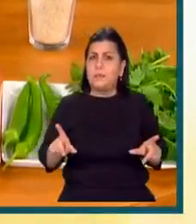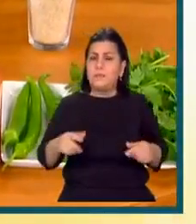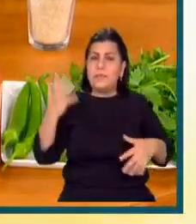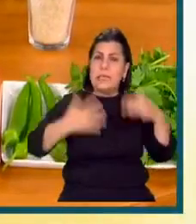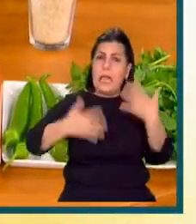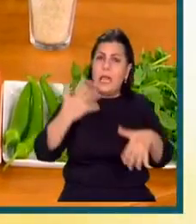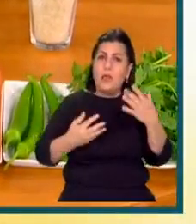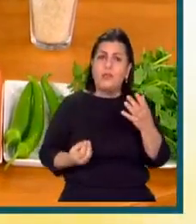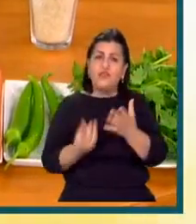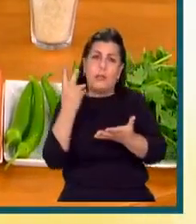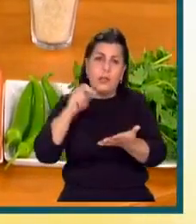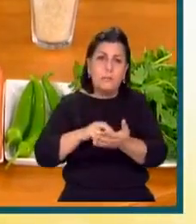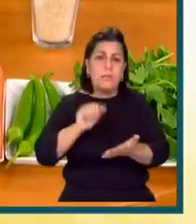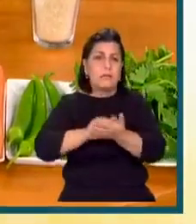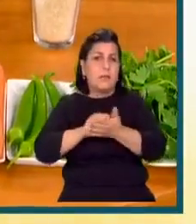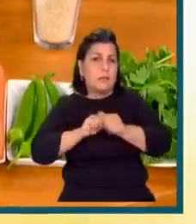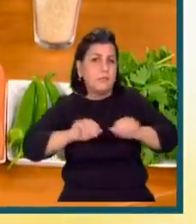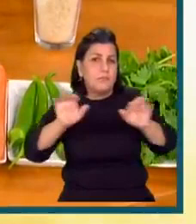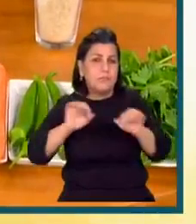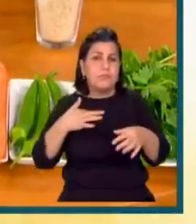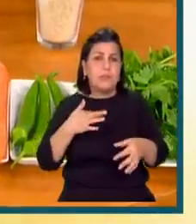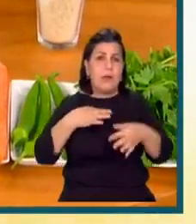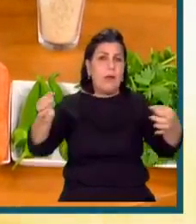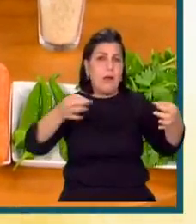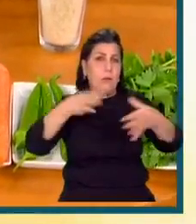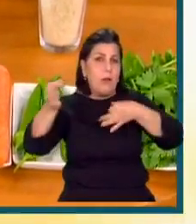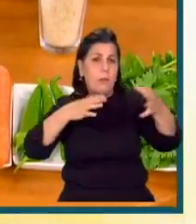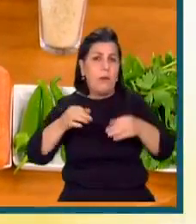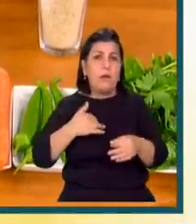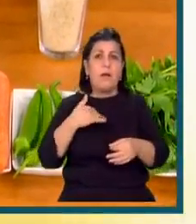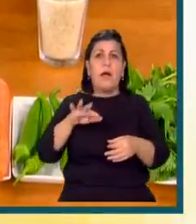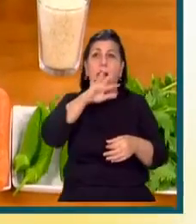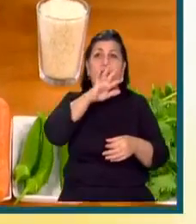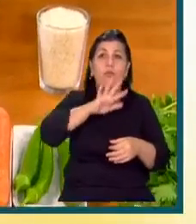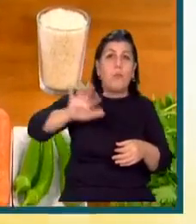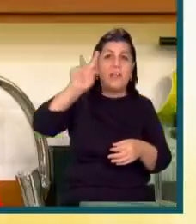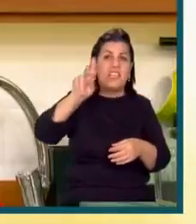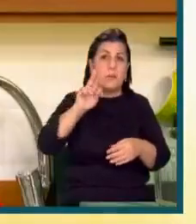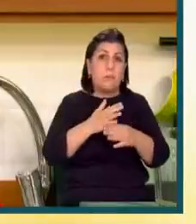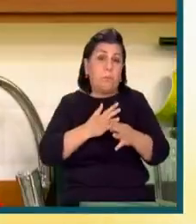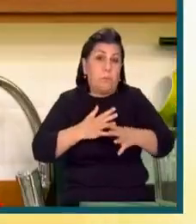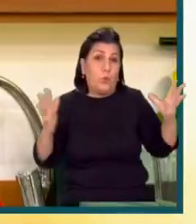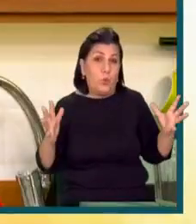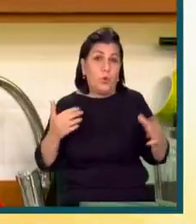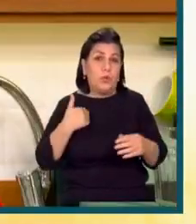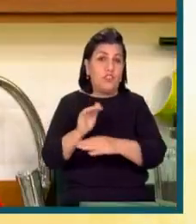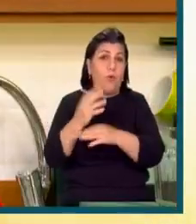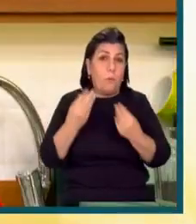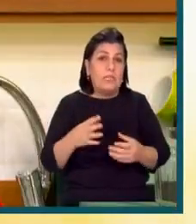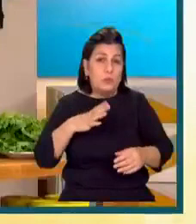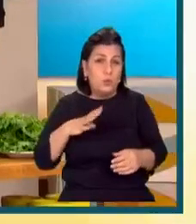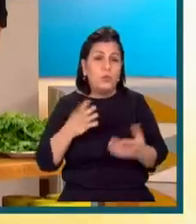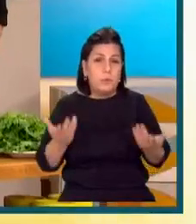işte televizyonlarda çıkalım gazetelerde çıkalım çok iyi lezzetler yapılmıştı Avrupa'daki büyük sefer gibi olurum ama bu işin neticesinde hep şunu